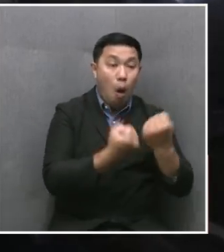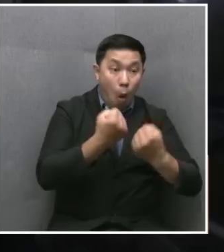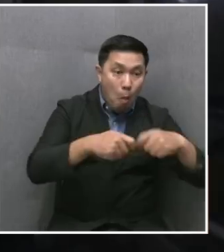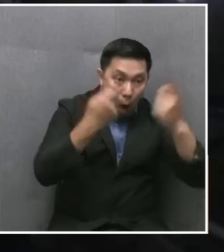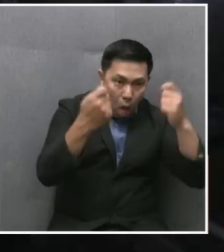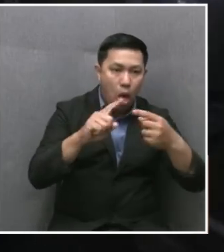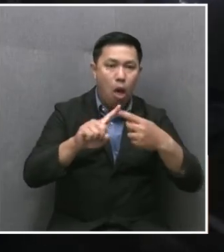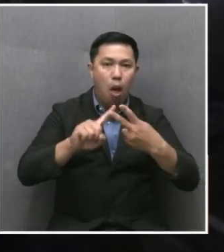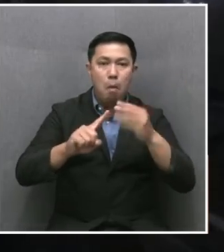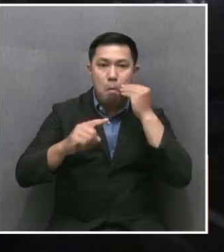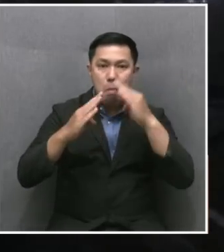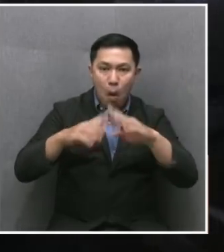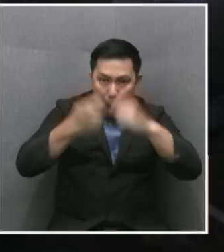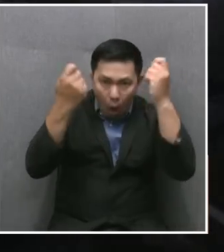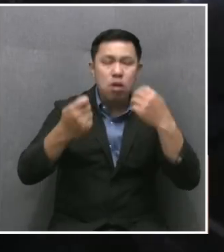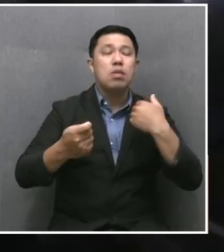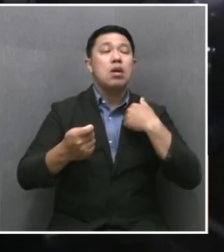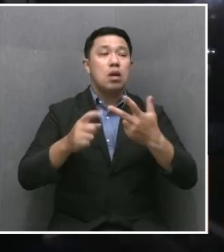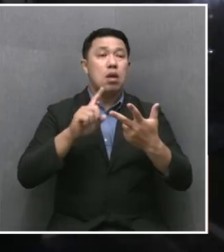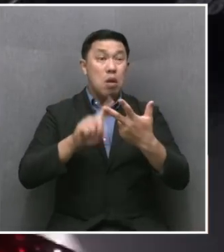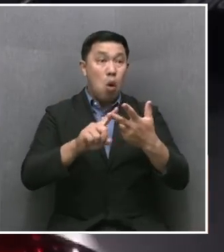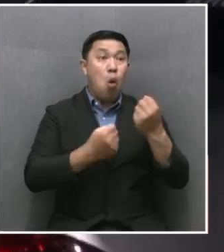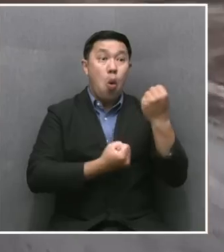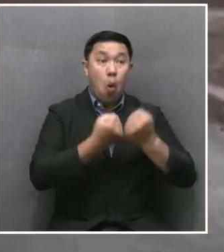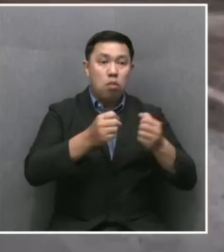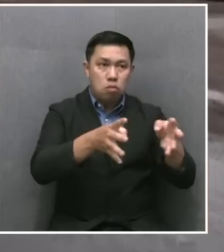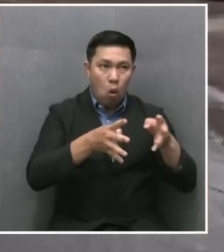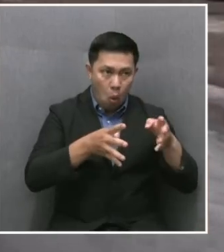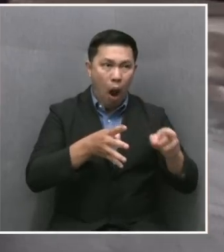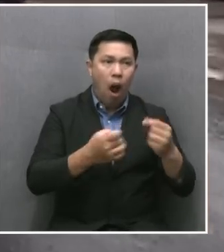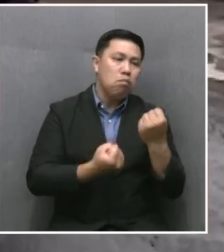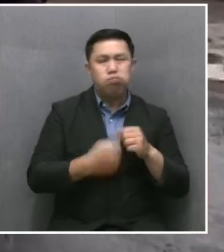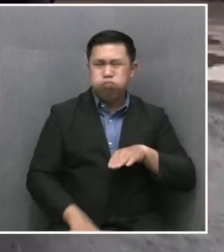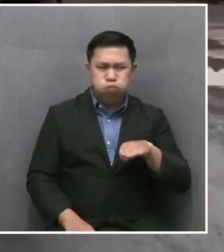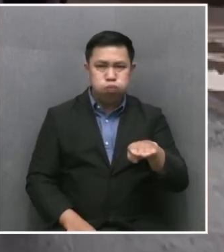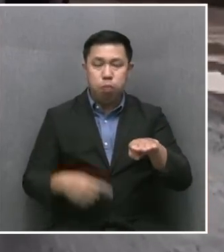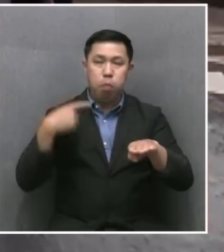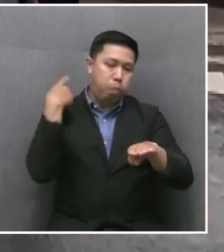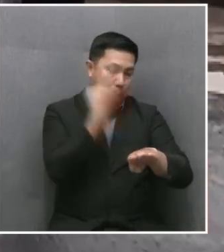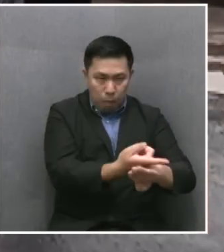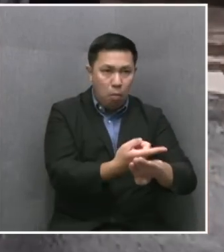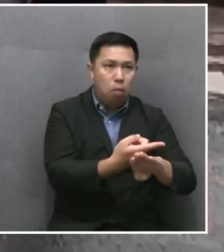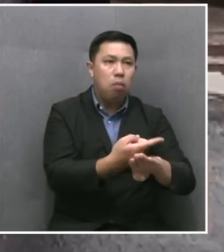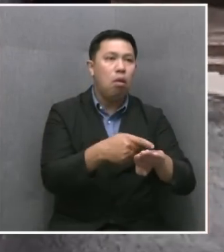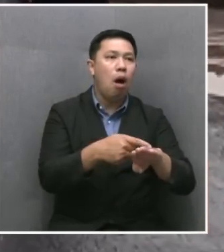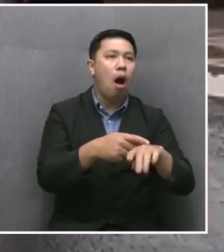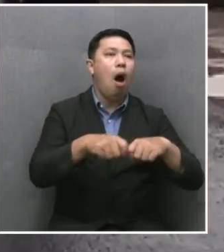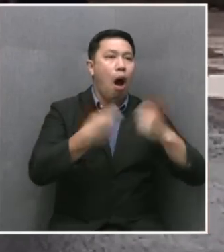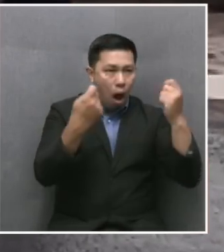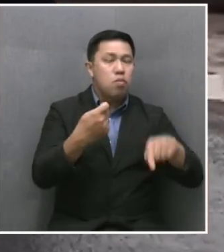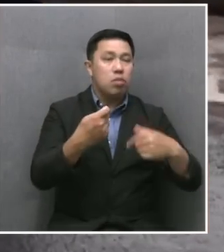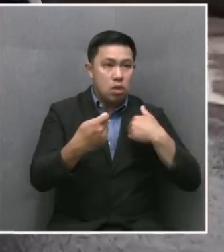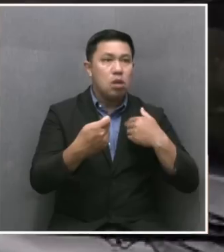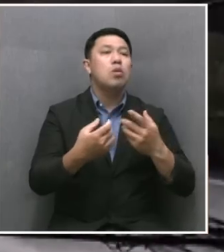ลงมากว่า 30ต้นแล้วนะคะแล้วก็ไปทับรถยนต์รถบรรทุกที่กำลังขับผ่านนะคะก็พบว่ารถยนต์รถ